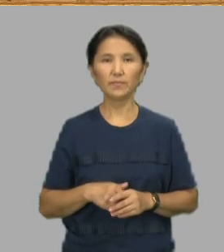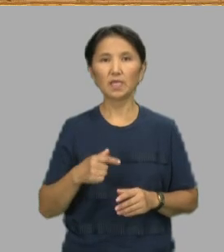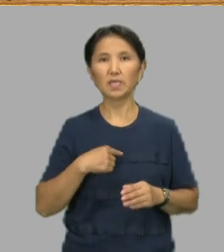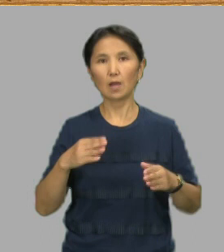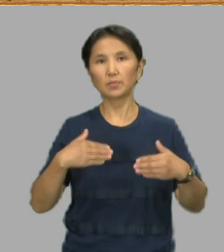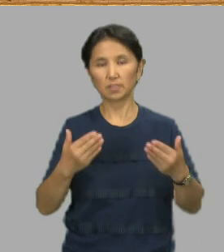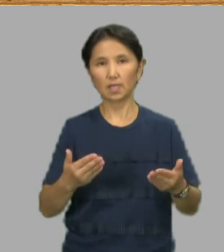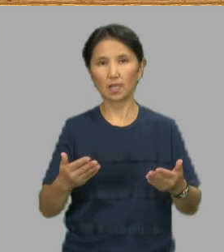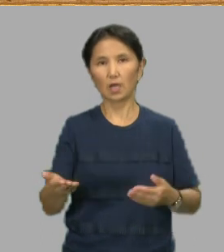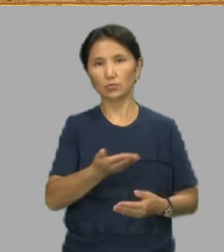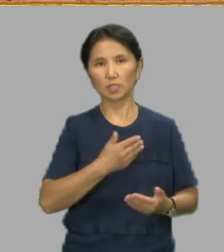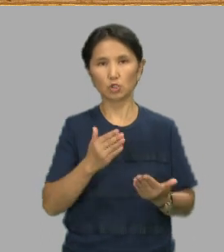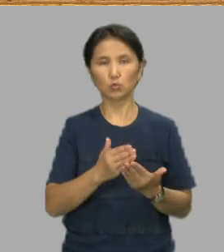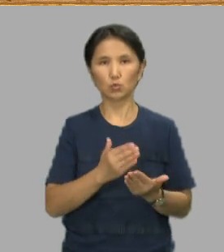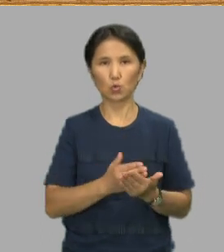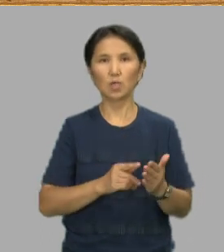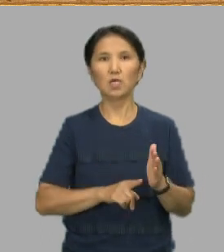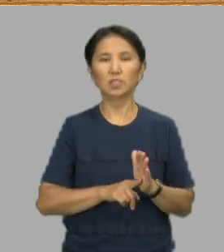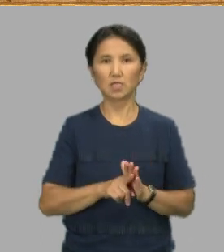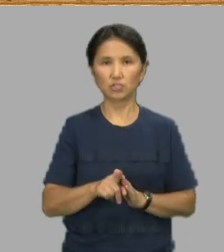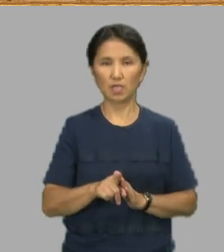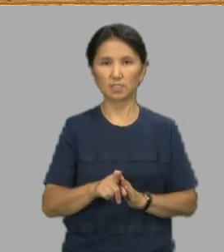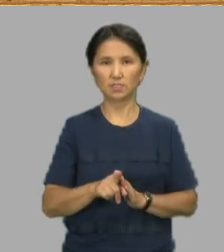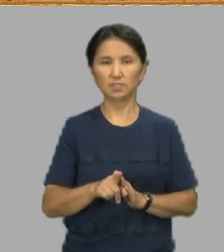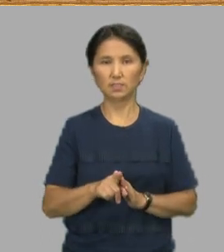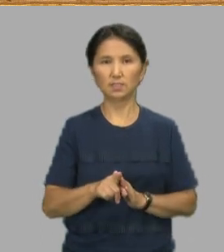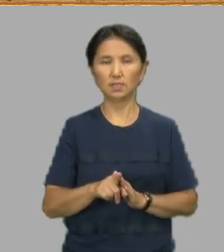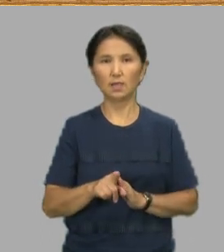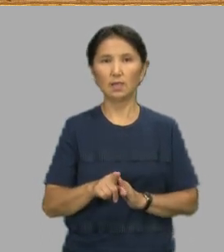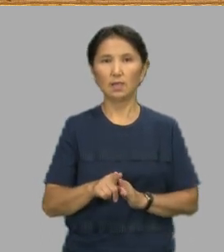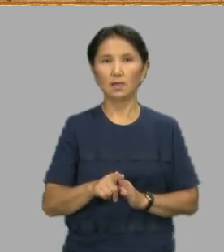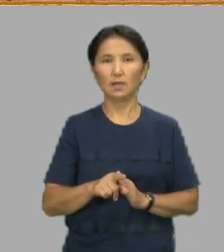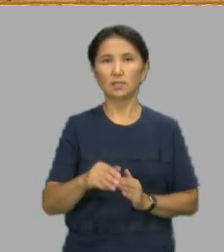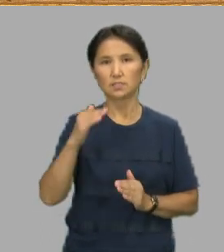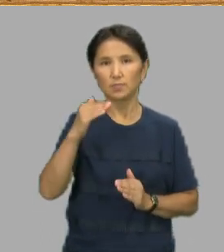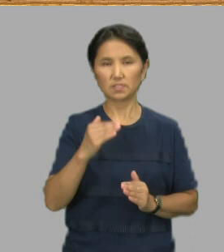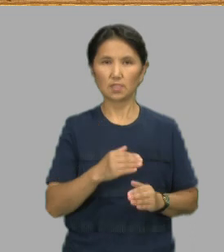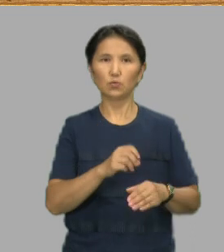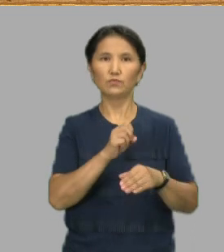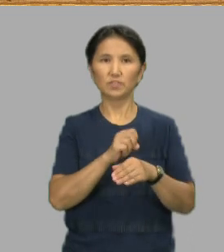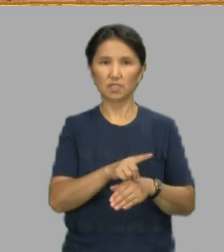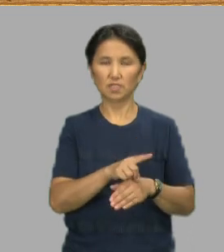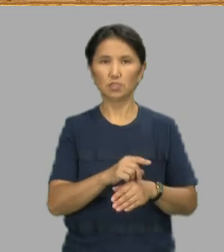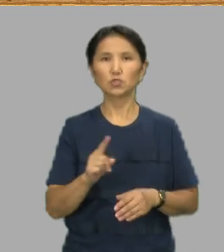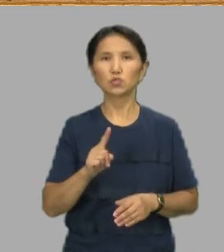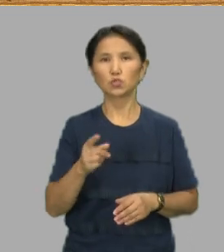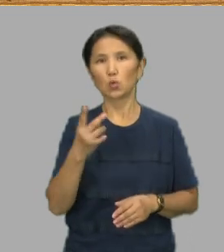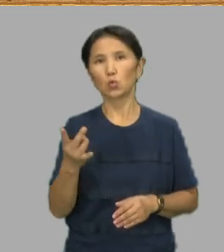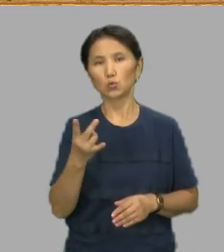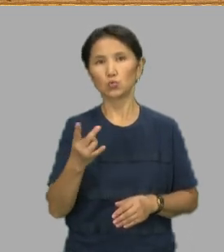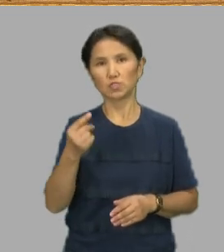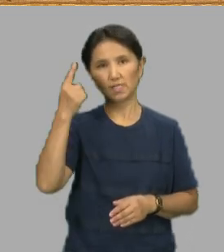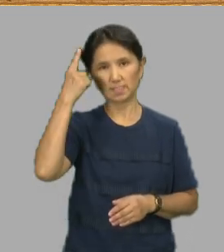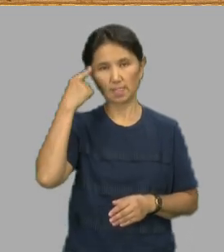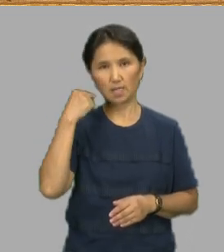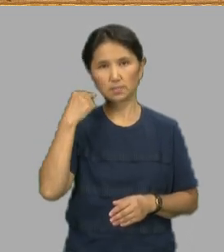Я предлагаю наш урок начать с постановки задач. Что